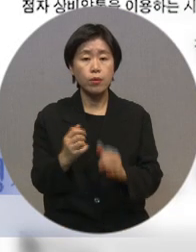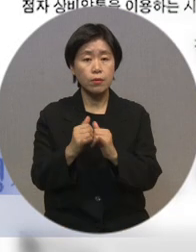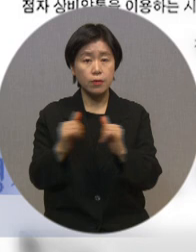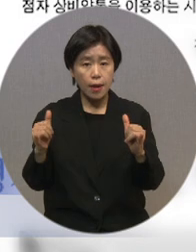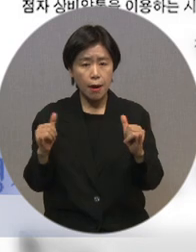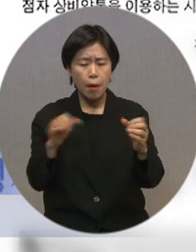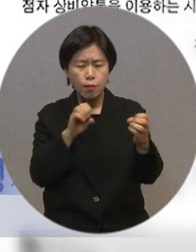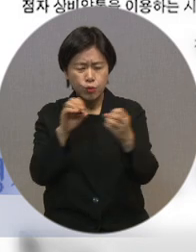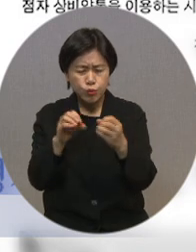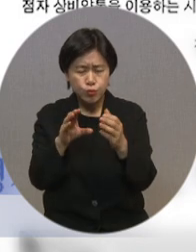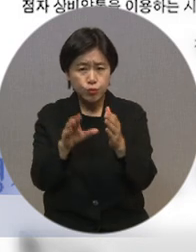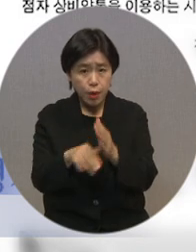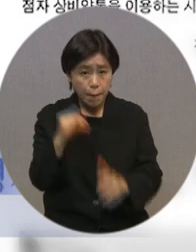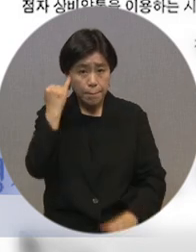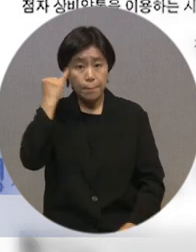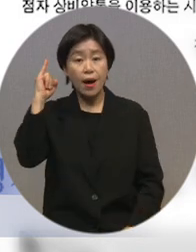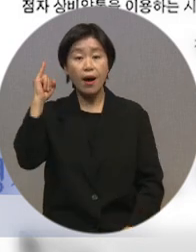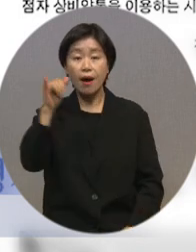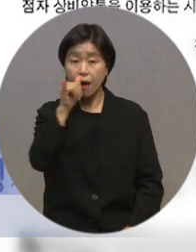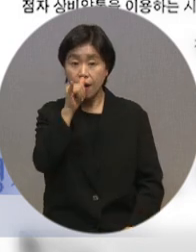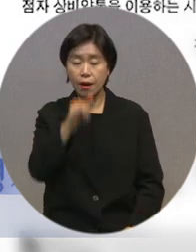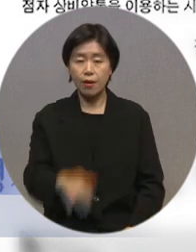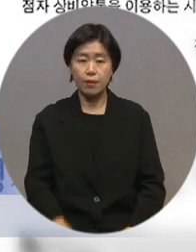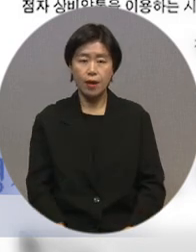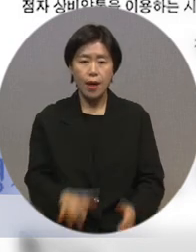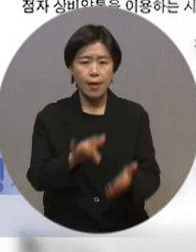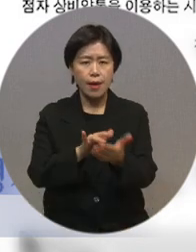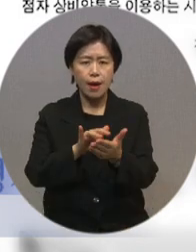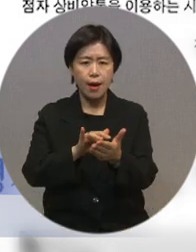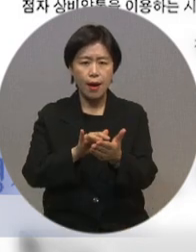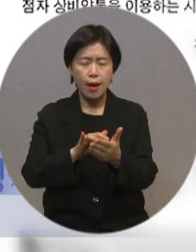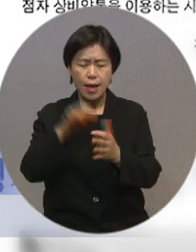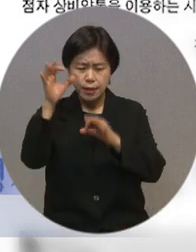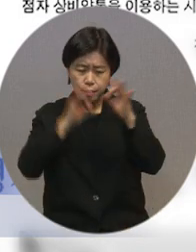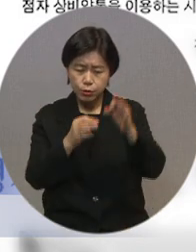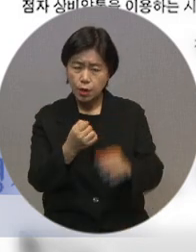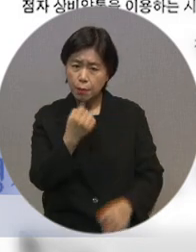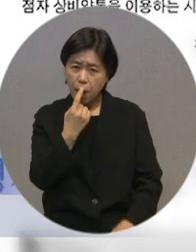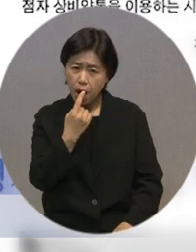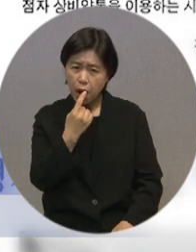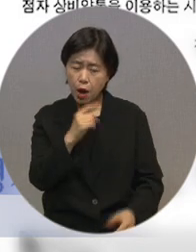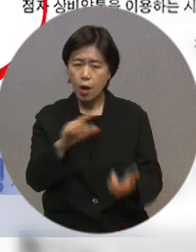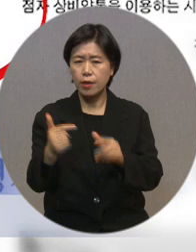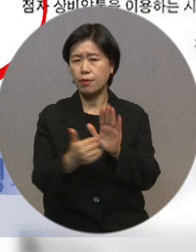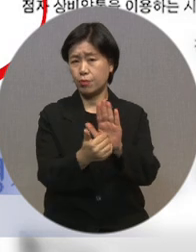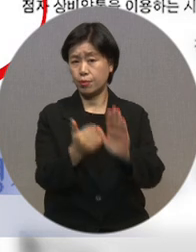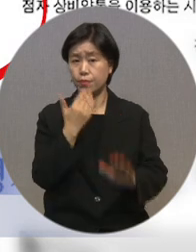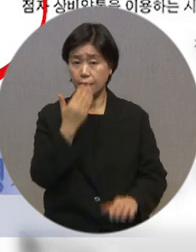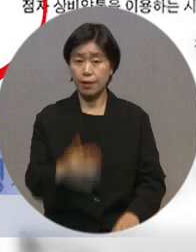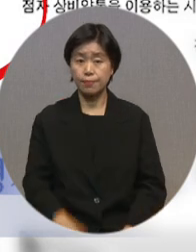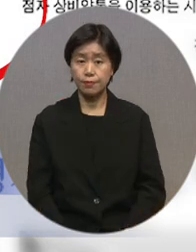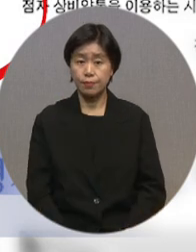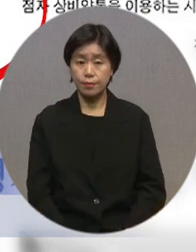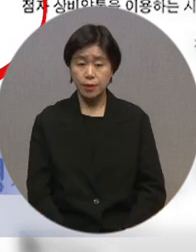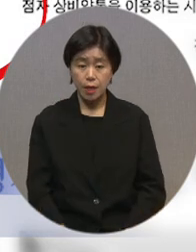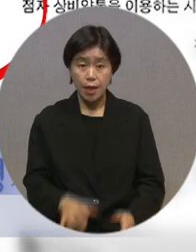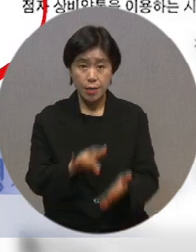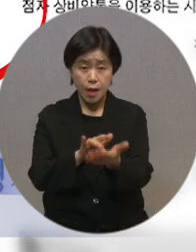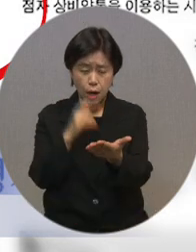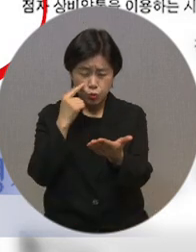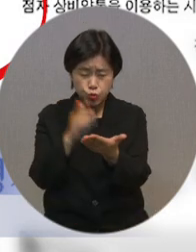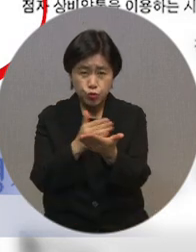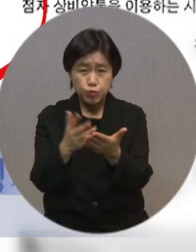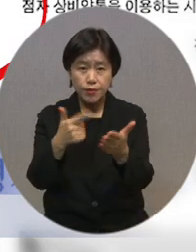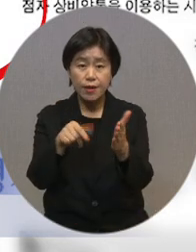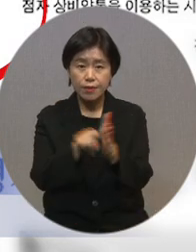중에 기발한 아이디어를 얻어 의약품 오용 사례를 맡고 있습니다 의약품을 구분 수 있도록 점자 등의